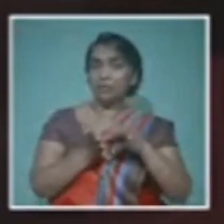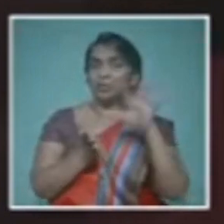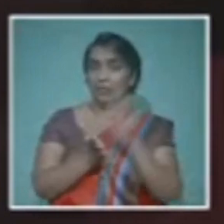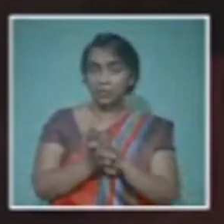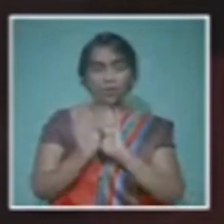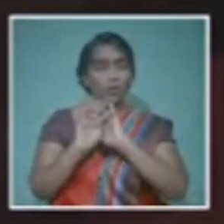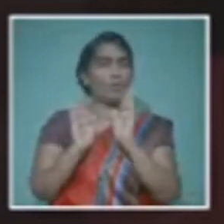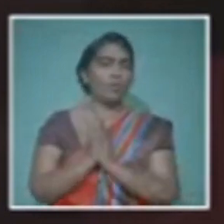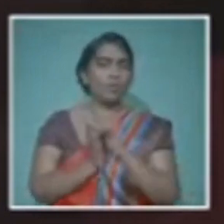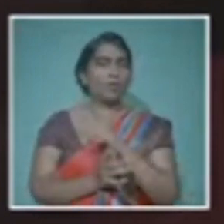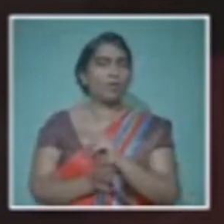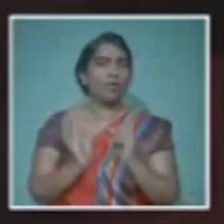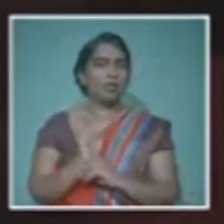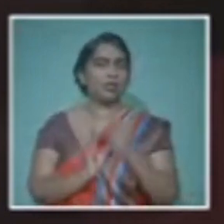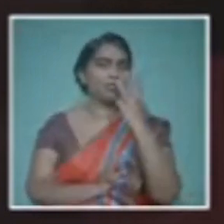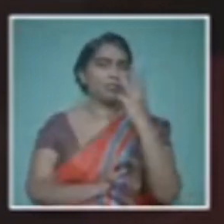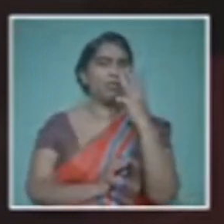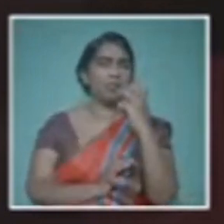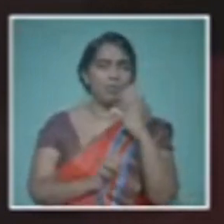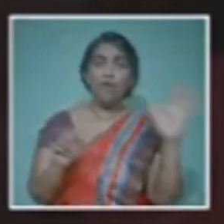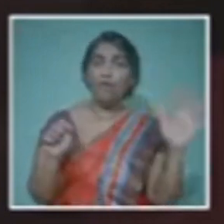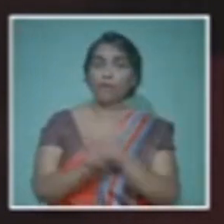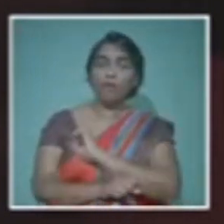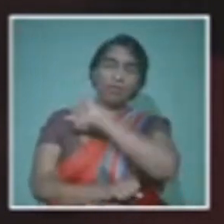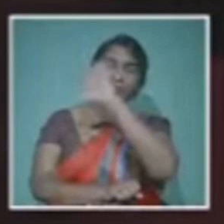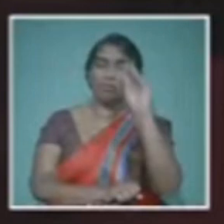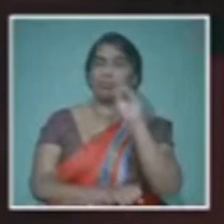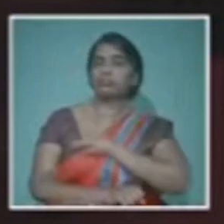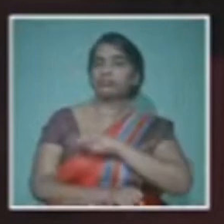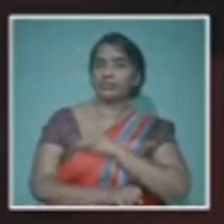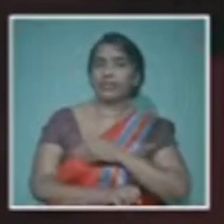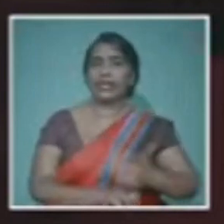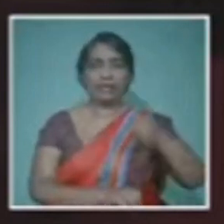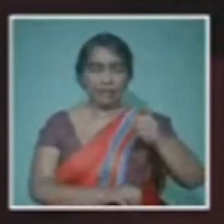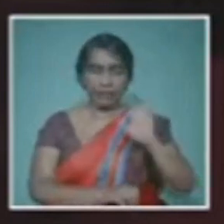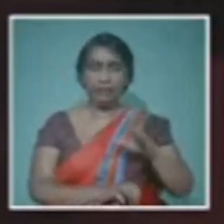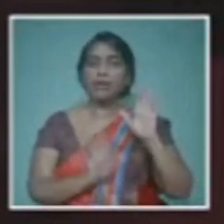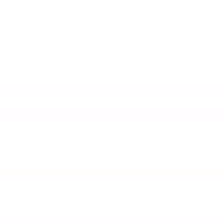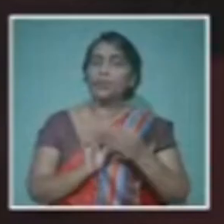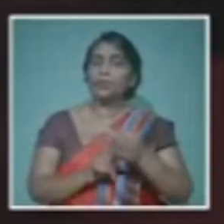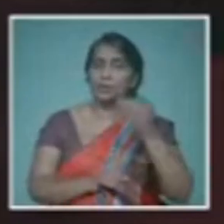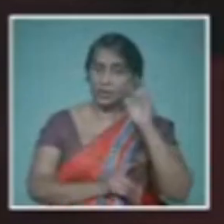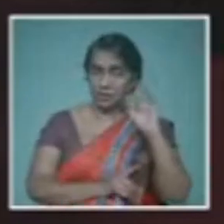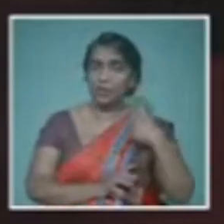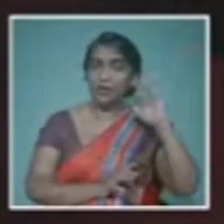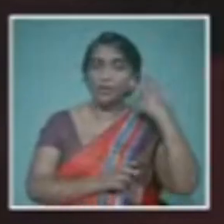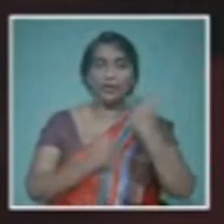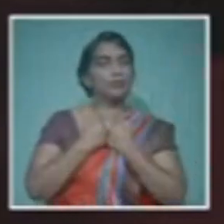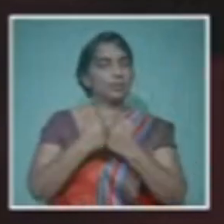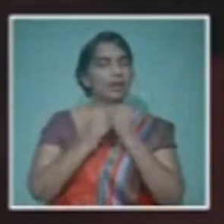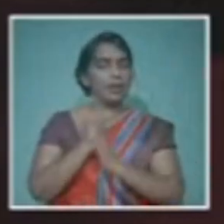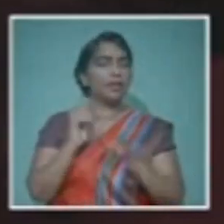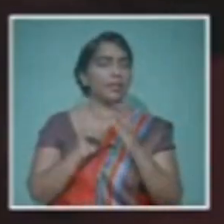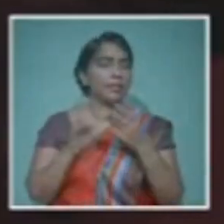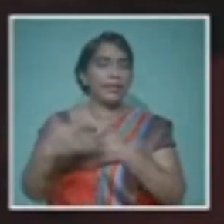තියෙන ප්‍රමාණය අනුව ලක්ෂ 3000ක් තමයි පූර්ණ කාලීනව කුලී රථ සැටියට තියෙන්නේ කියලා. නමුත් අධිකාර ජනාධිපතිතුමා විශේෂයෙන්ම ප්‍රවාහන ඇමතුමා මේ